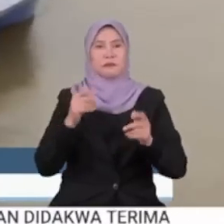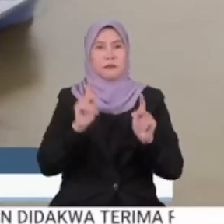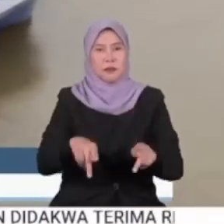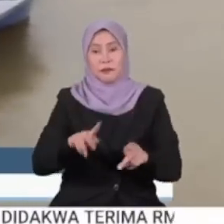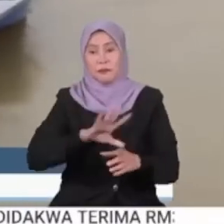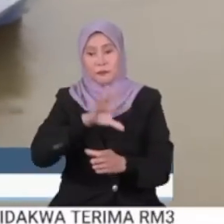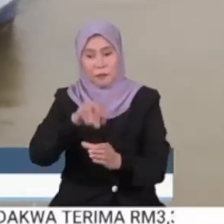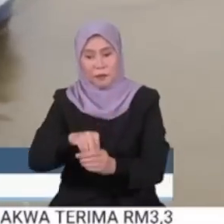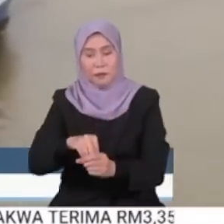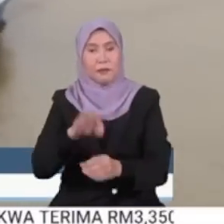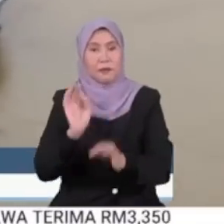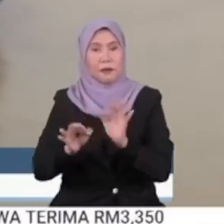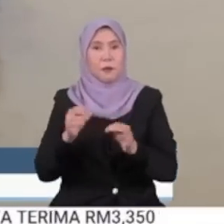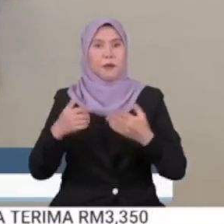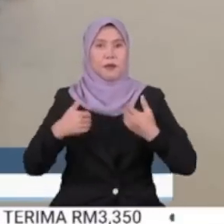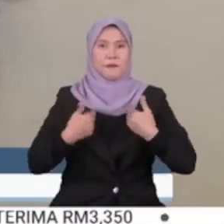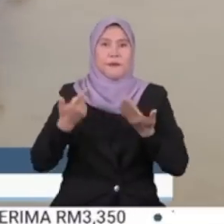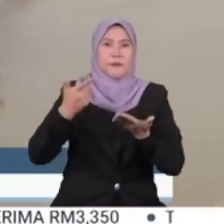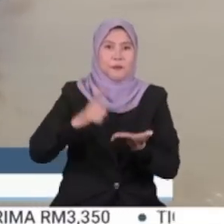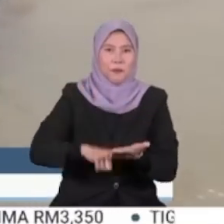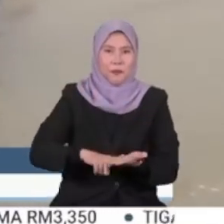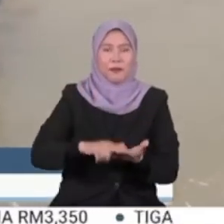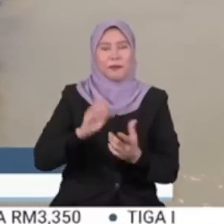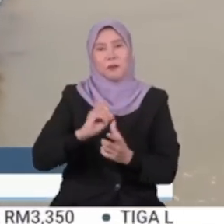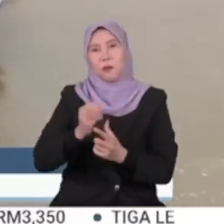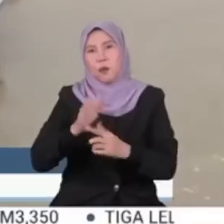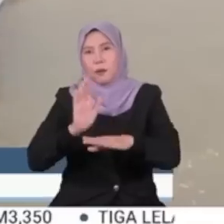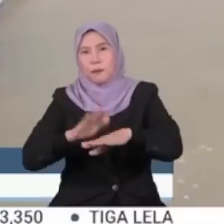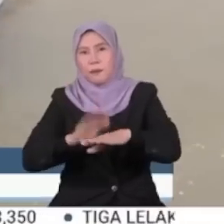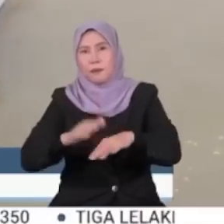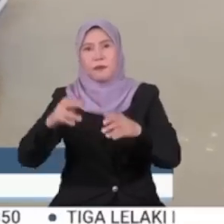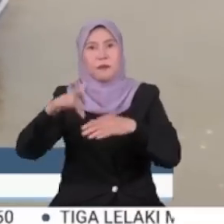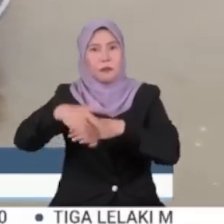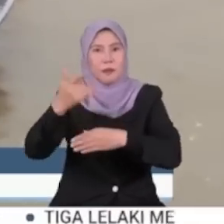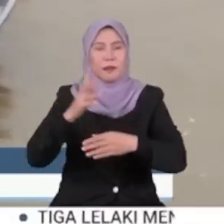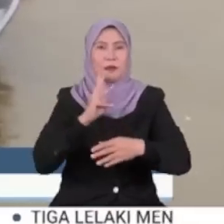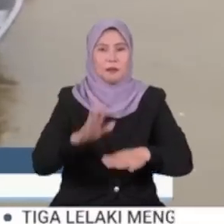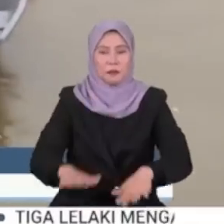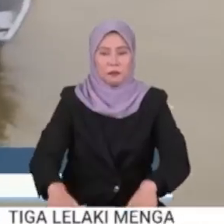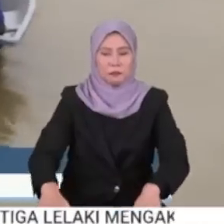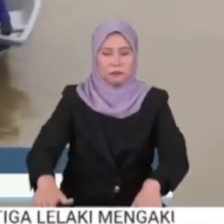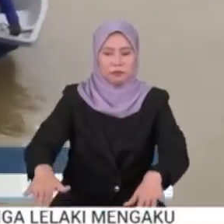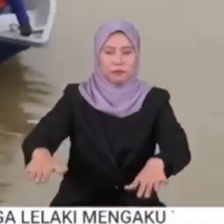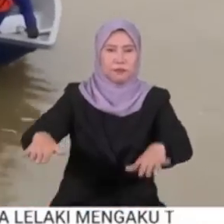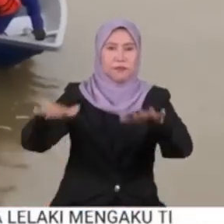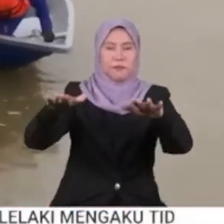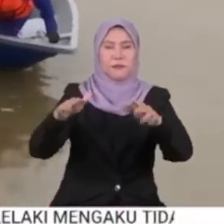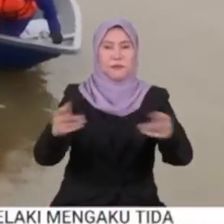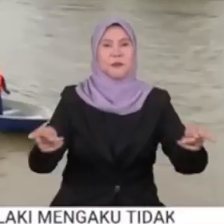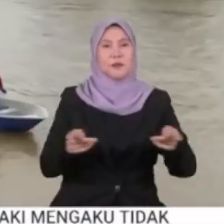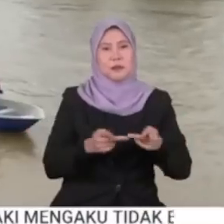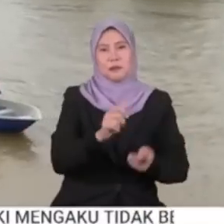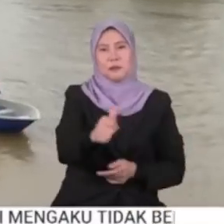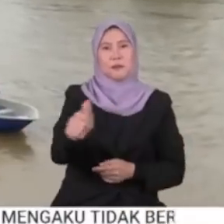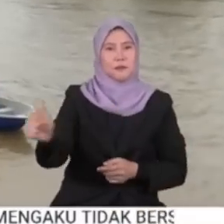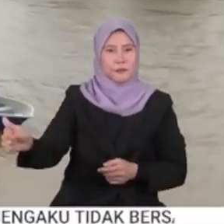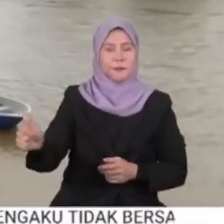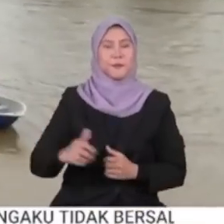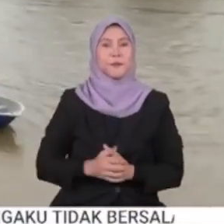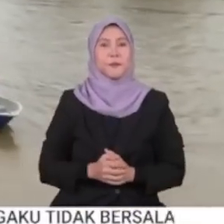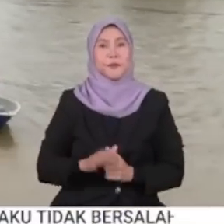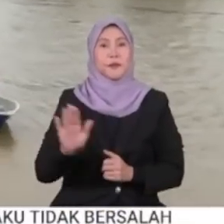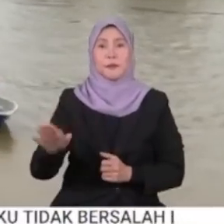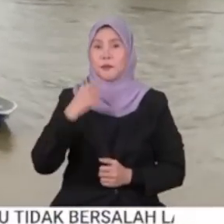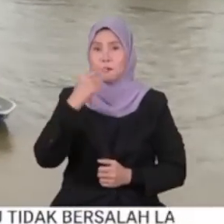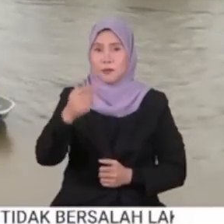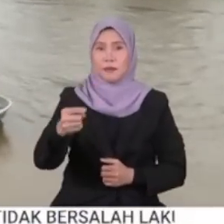pihak-pihak terlibat sekiranya terdapat laporan atau amaran awal kenaikan paras air di kawasan masing-masing. Mohtar Samad